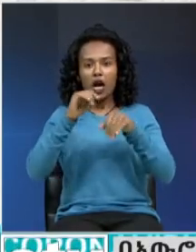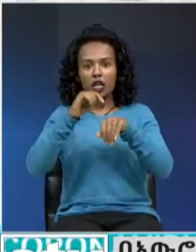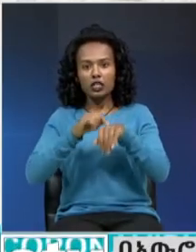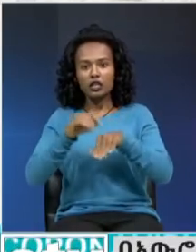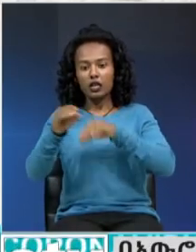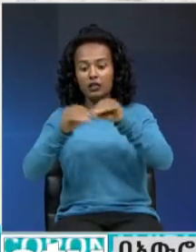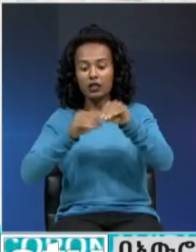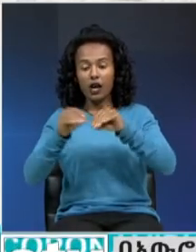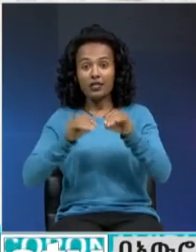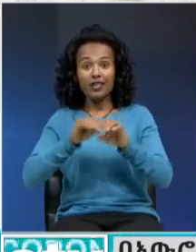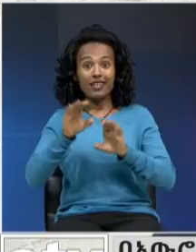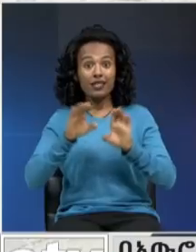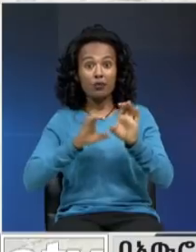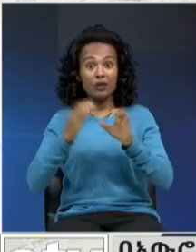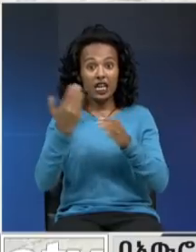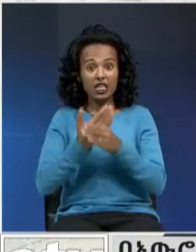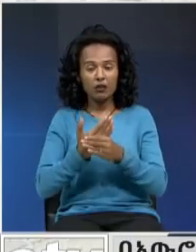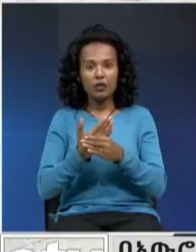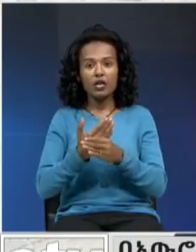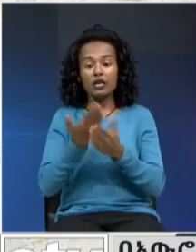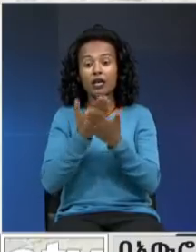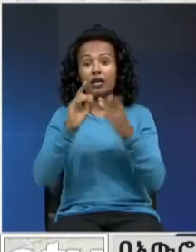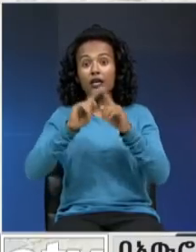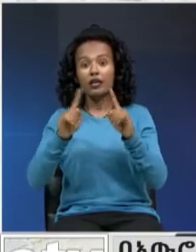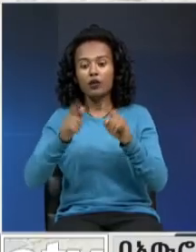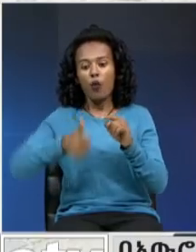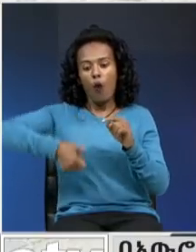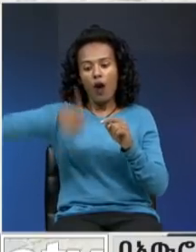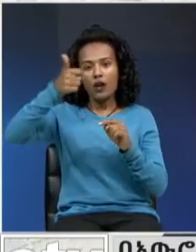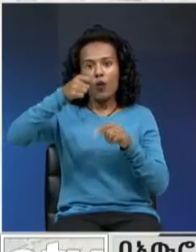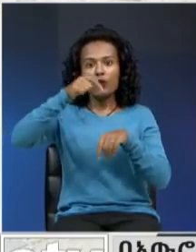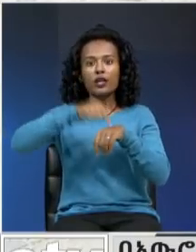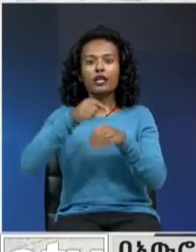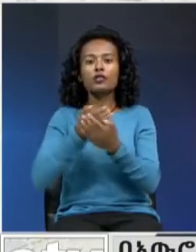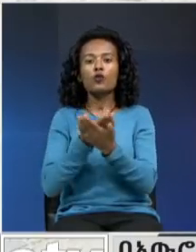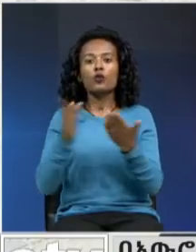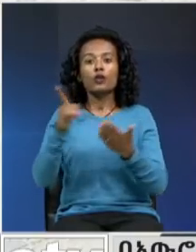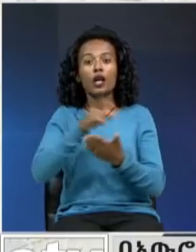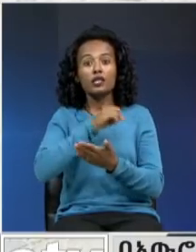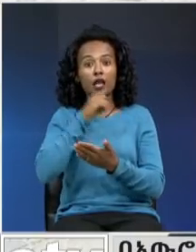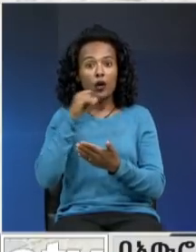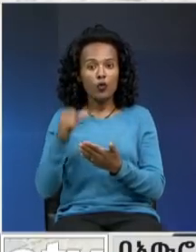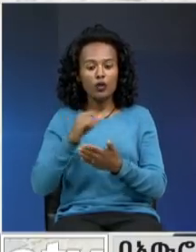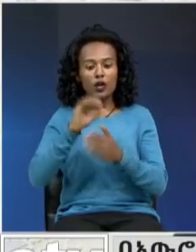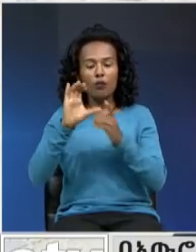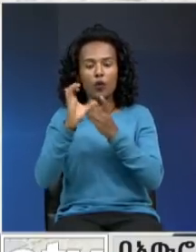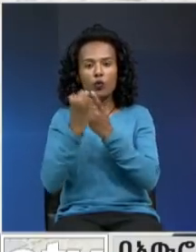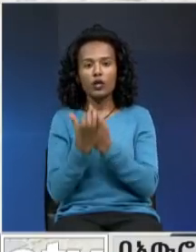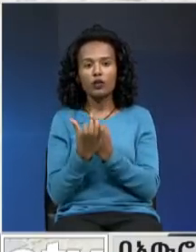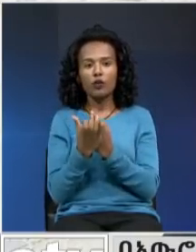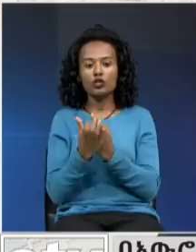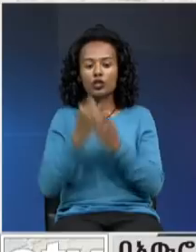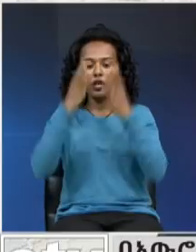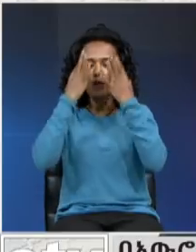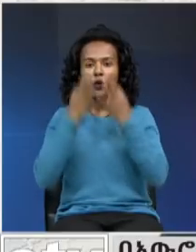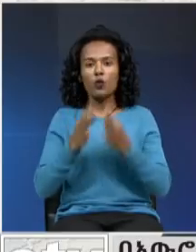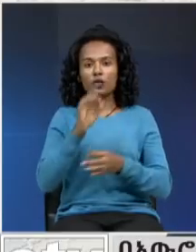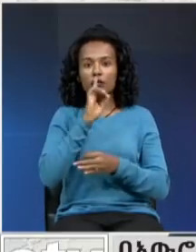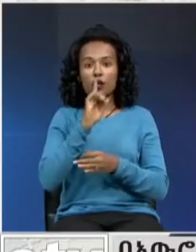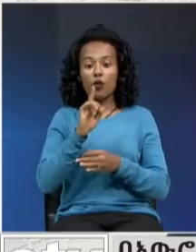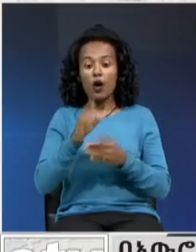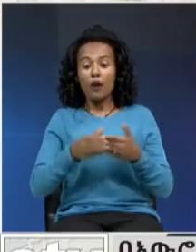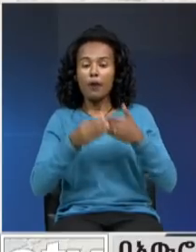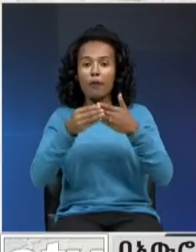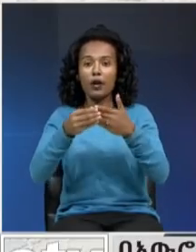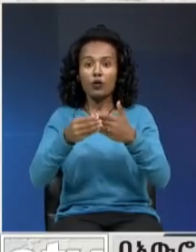እንቅስቃሴ እንደሚገደብ። ነገር ግን ዋናው የጊዜው ጉዳይ ሳይሆን በሁኔታዎች የሚወሰን ነው።